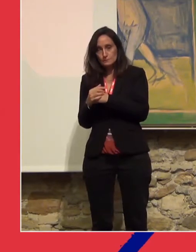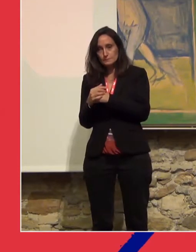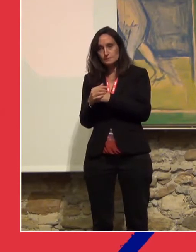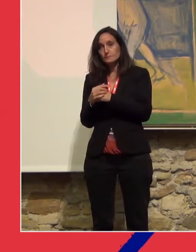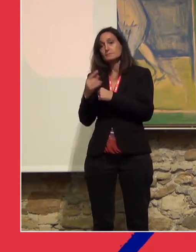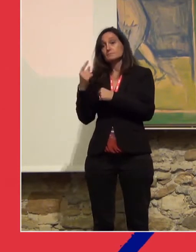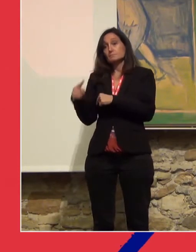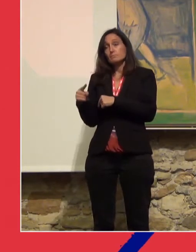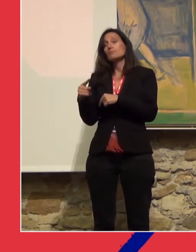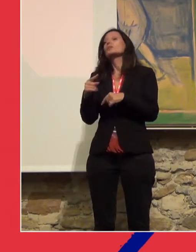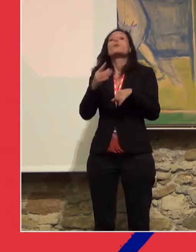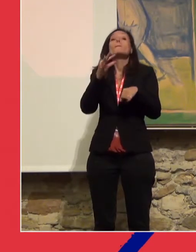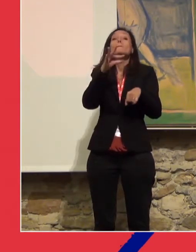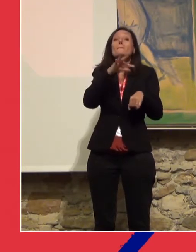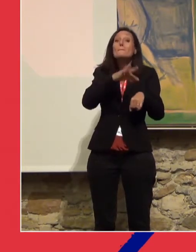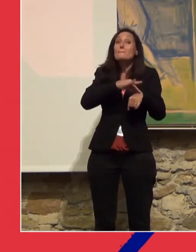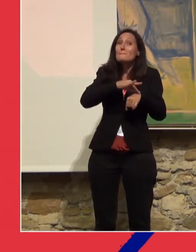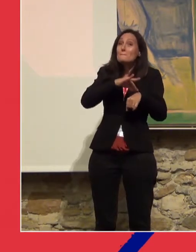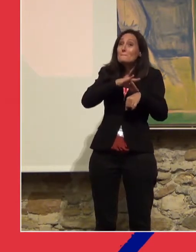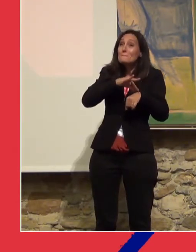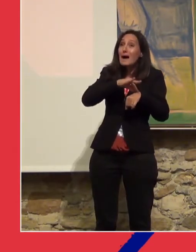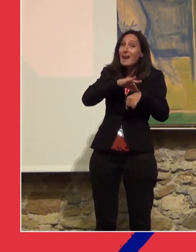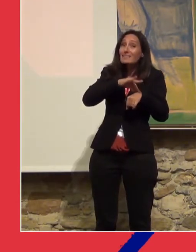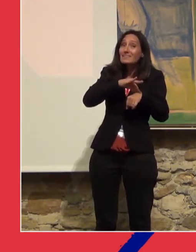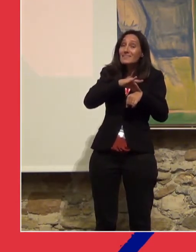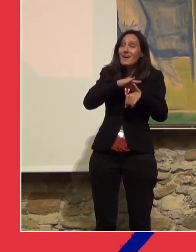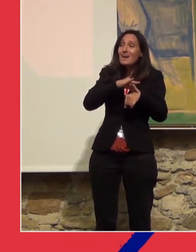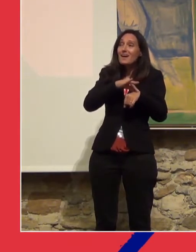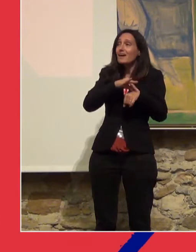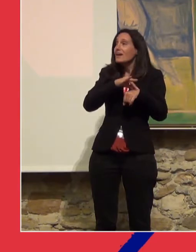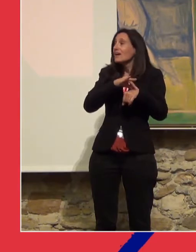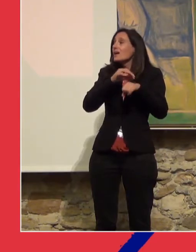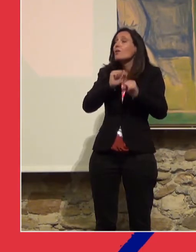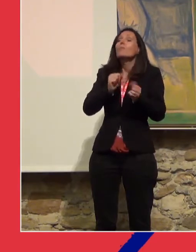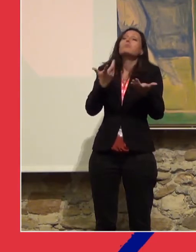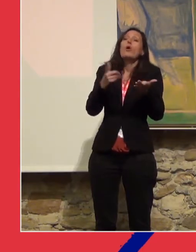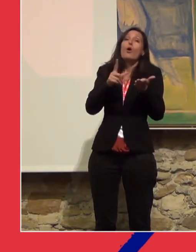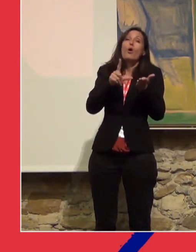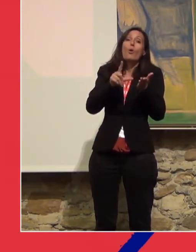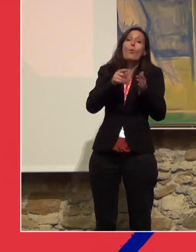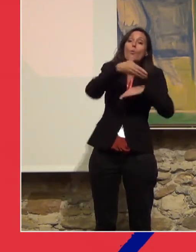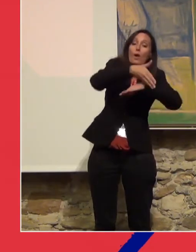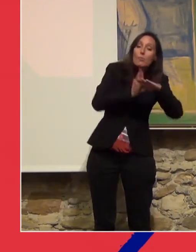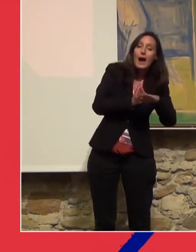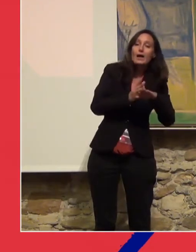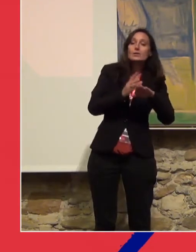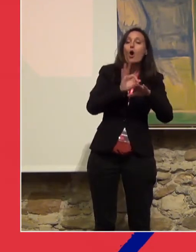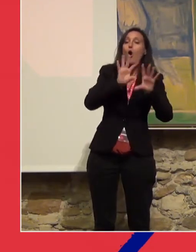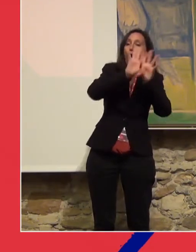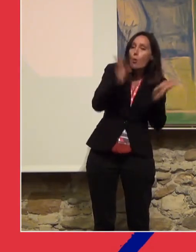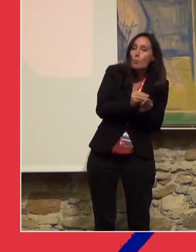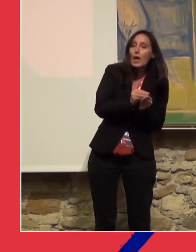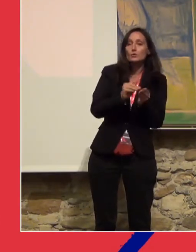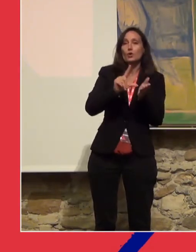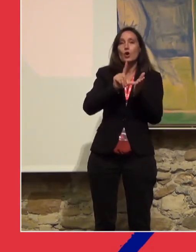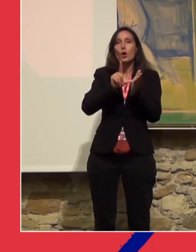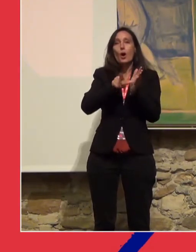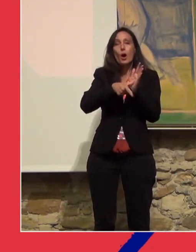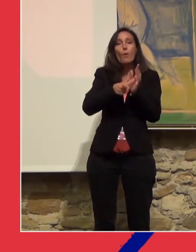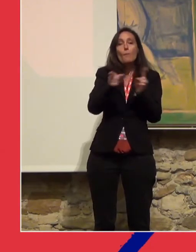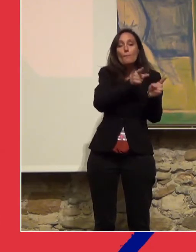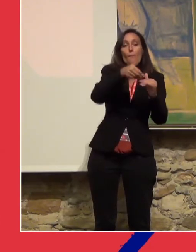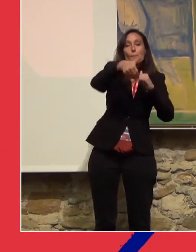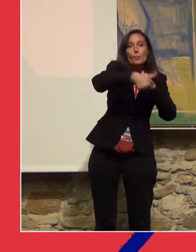malattia, parzialmente o totalmente, temporaneamente o definitivamente, fino alla perdita